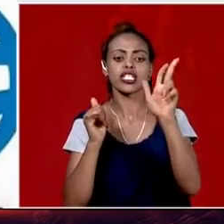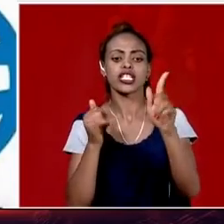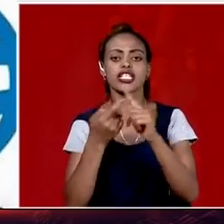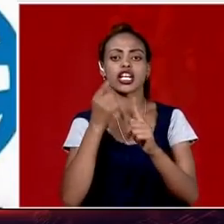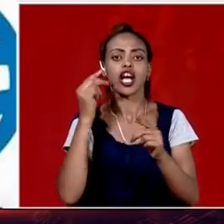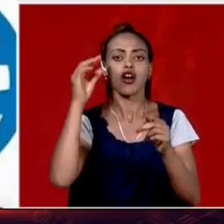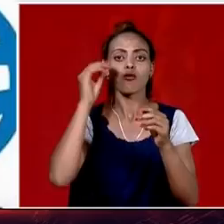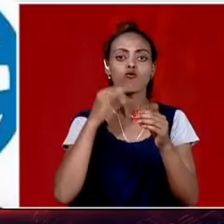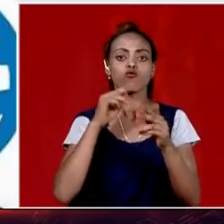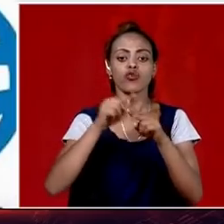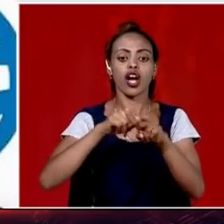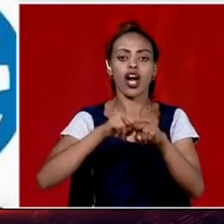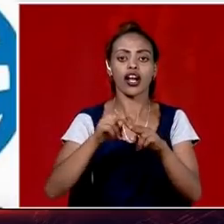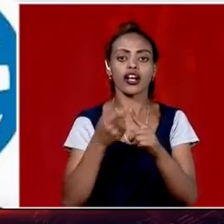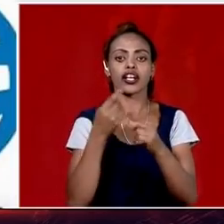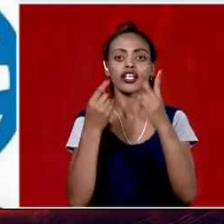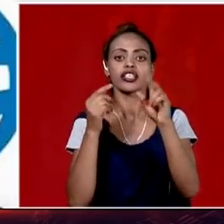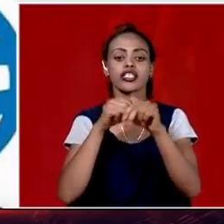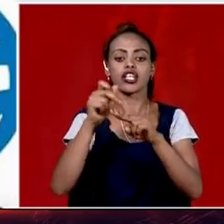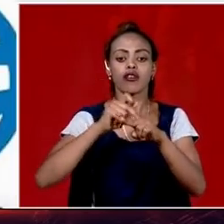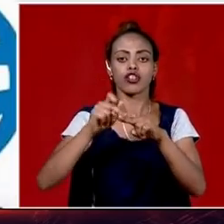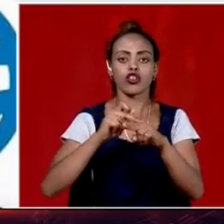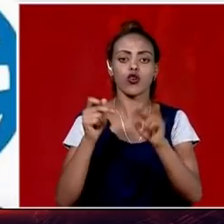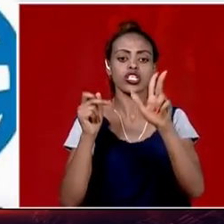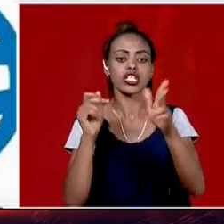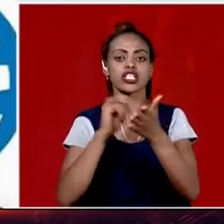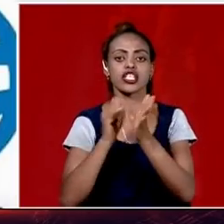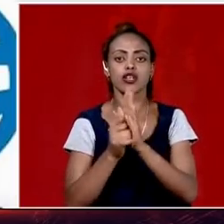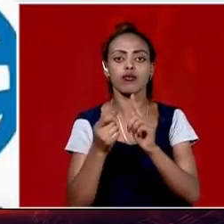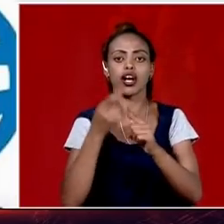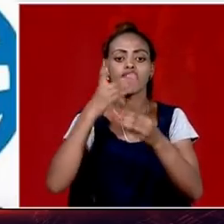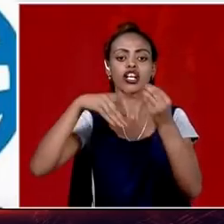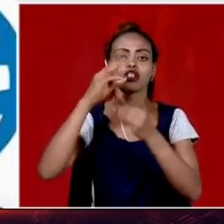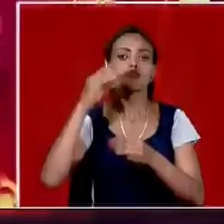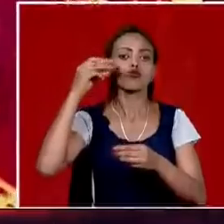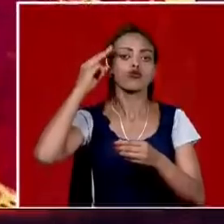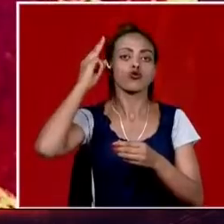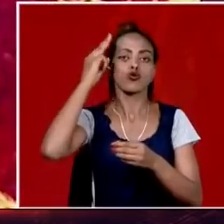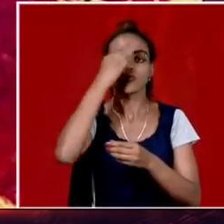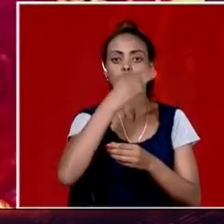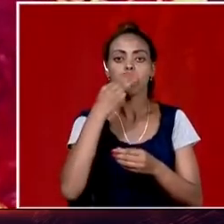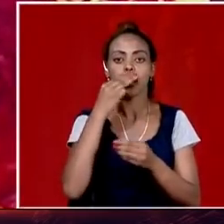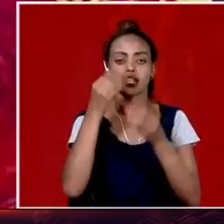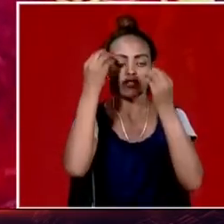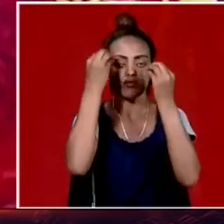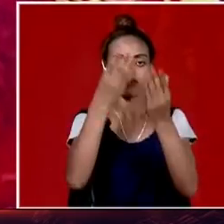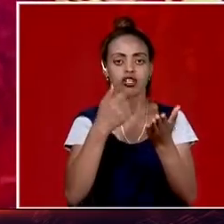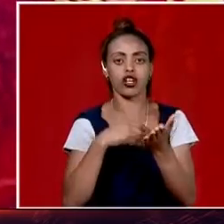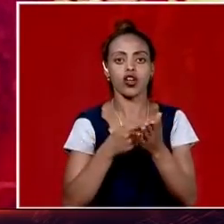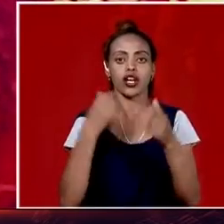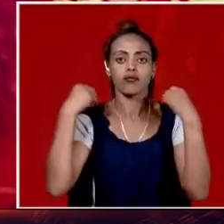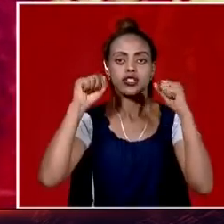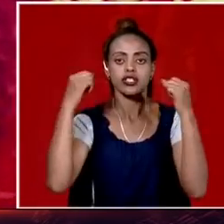حرار خلت سبات دماء كاب كتما دريروان سلستة سبات دماء كاب كل السوماليان كم زخونو اتن منيستر أفليت أنا لوا كاب منيستر